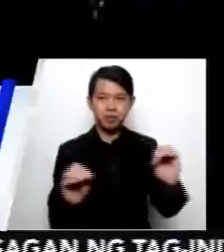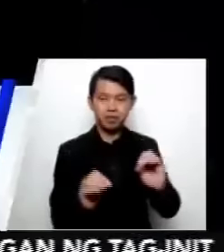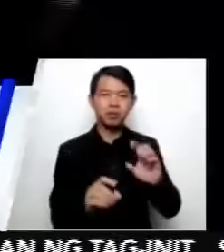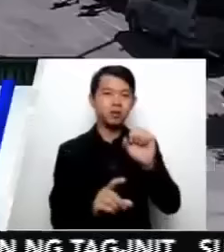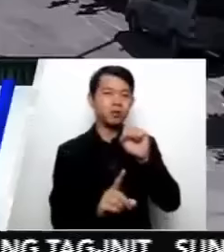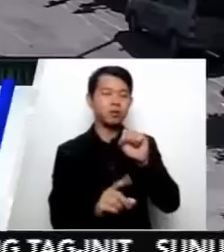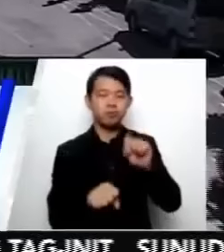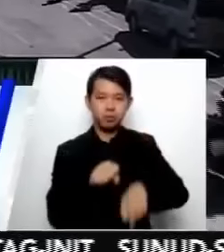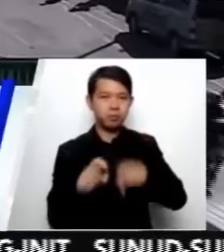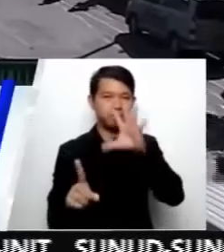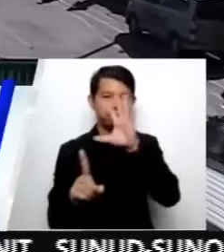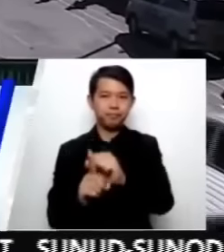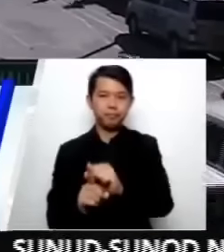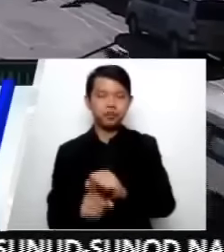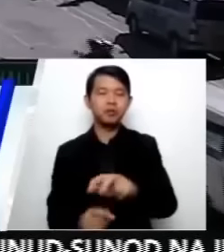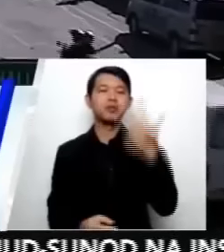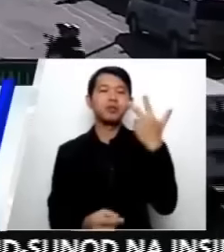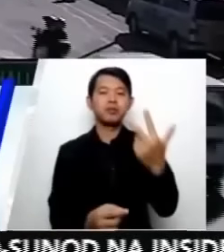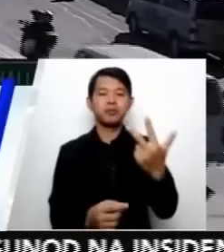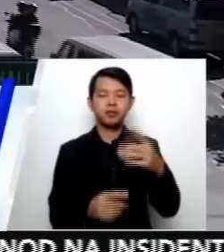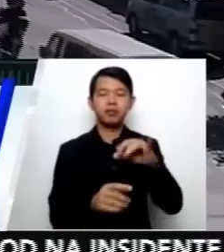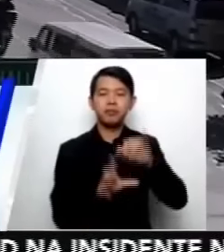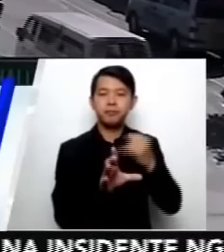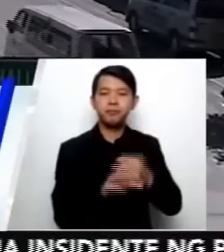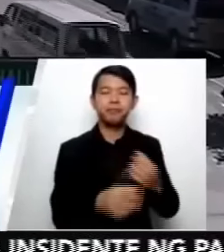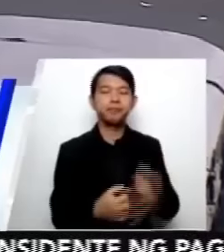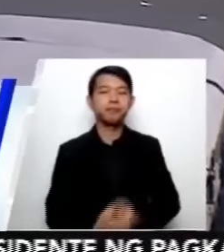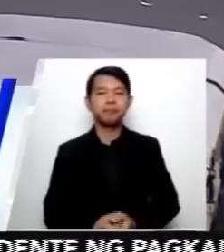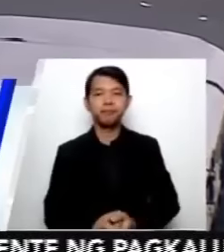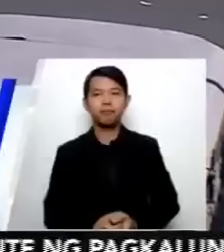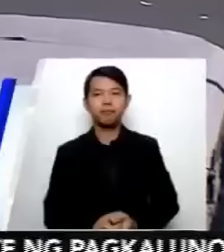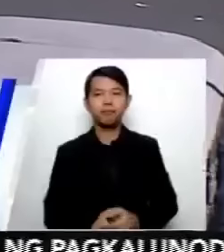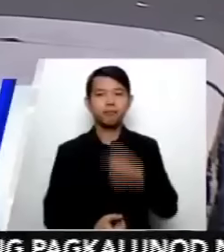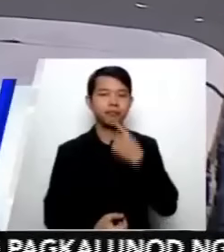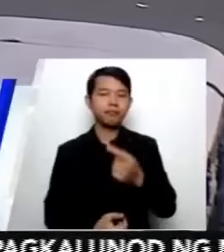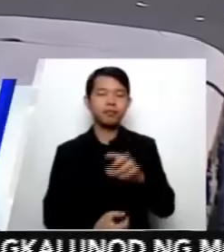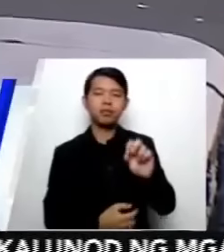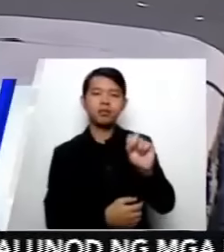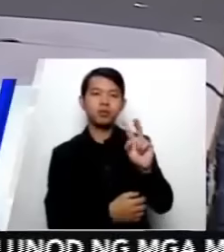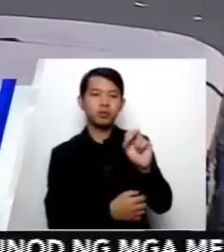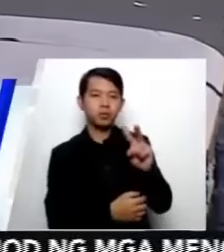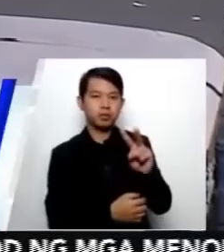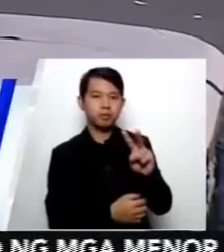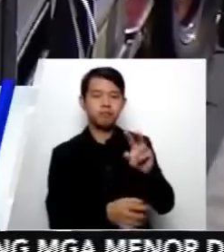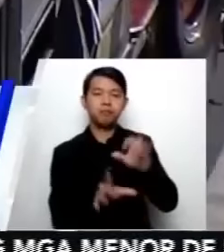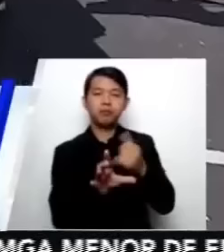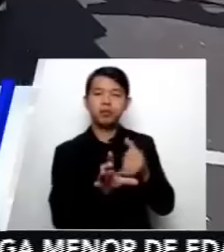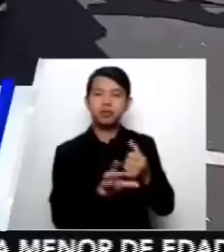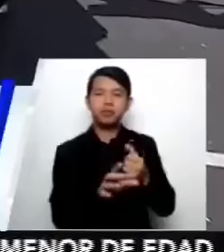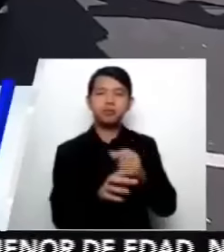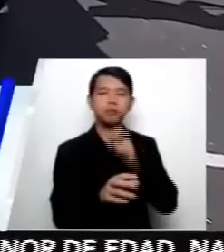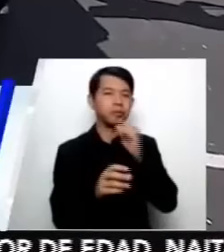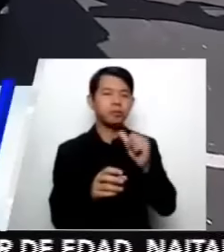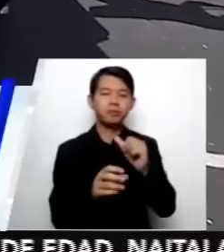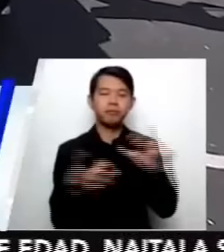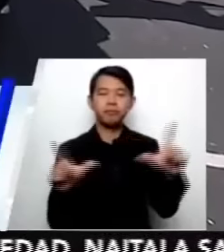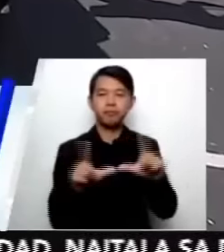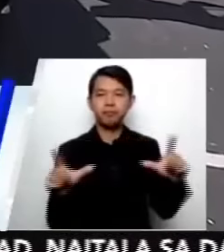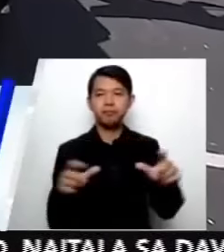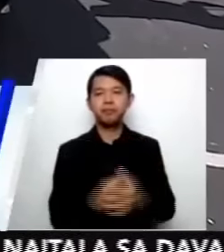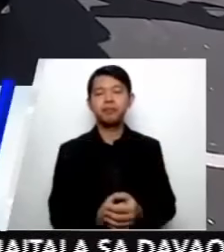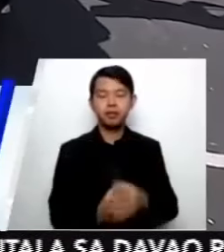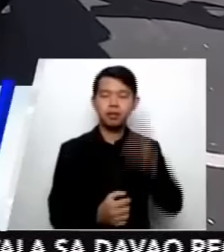sa 37 jeepney na sumali sa protesta, hanggang 12 ang koloro. Tukoy na raw nila kung sino ang mga ito ayon